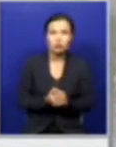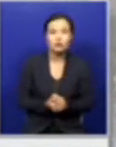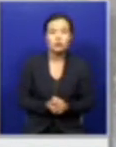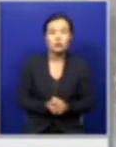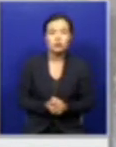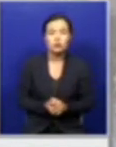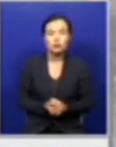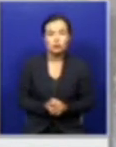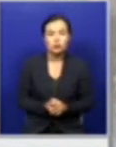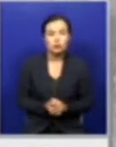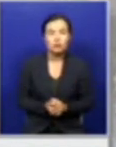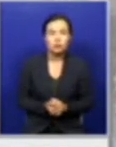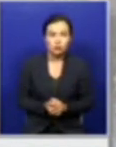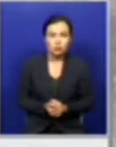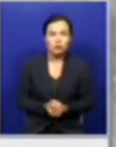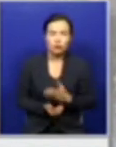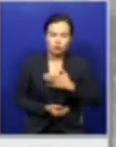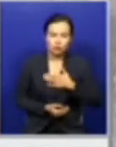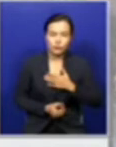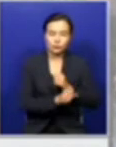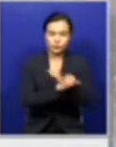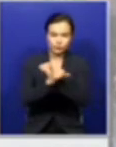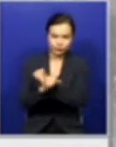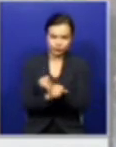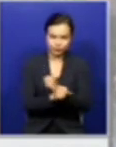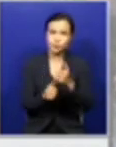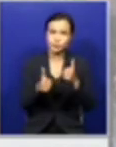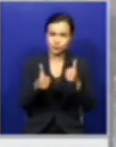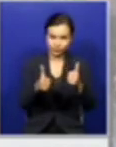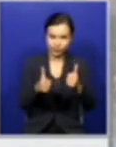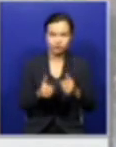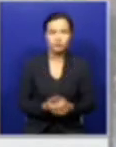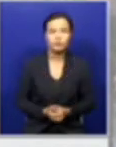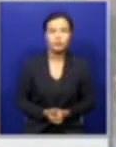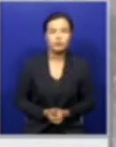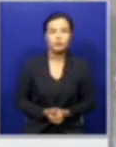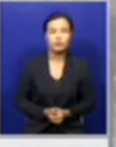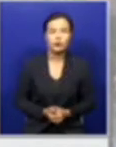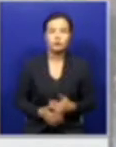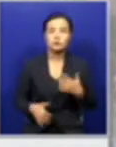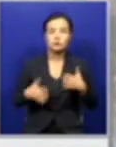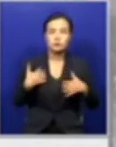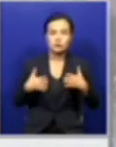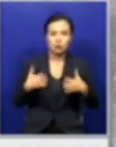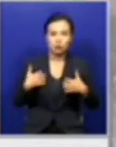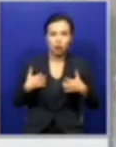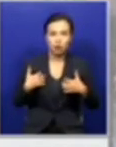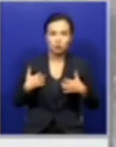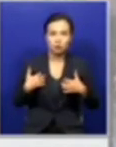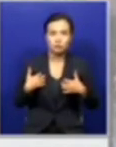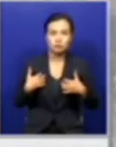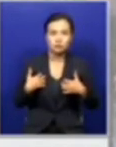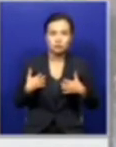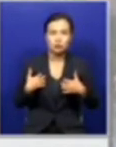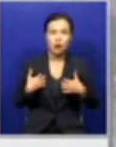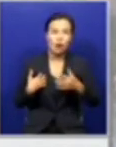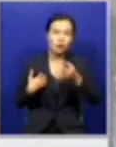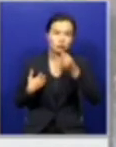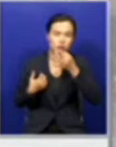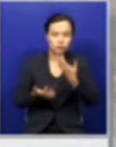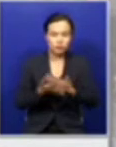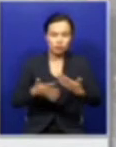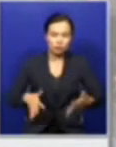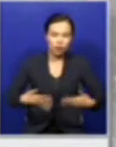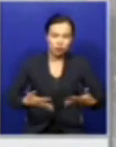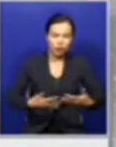ทำให้เราควบคุมได้ดีขนาดนี้นะครับความเดือดร้อนปากท้องของประชาชนนะฮะแล้วปัญหาเศรษฐกิจที่ต